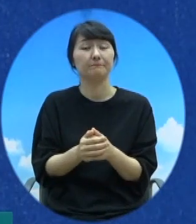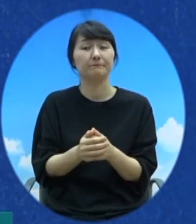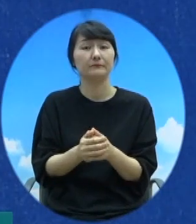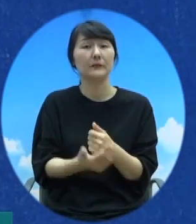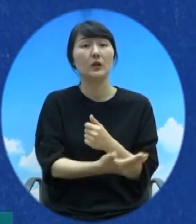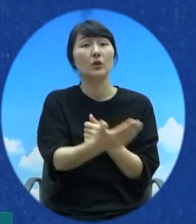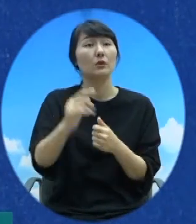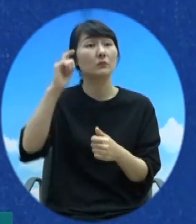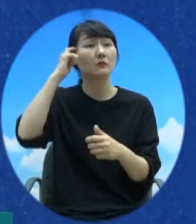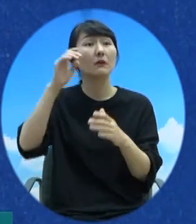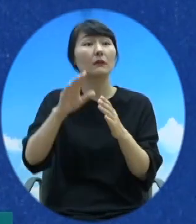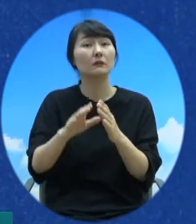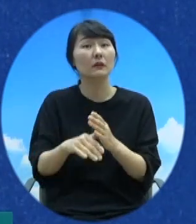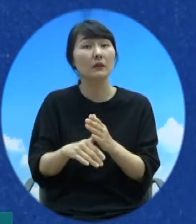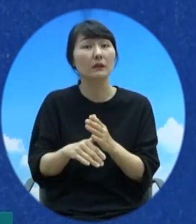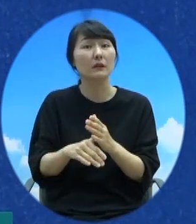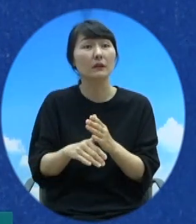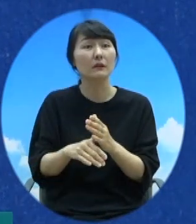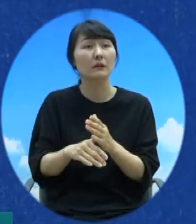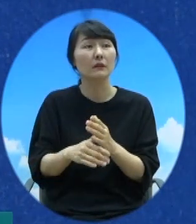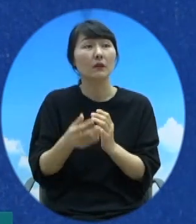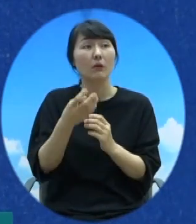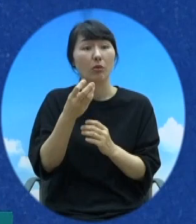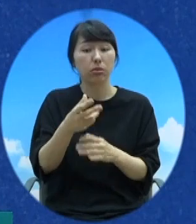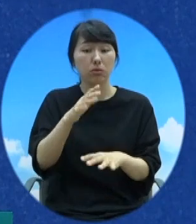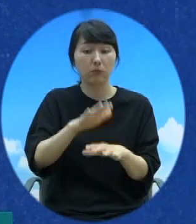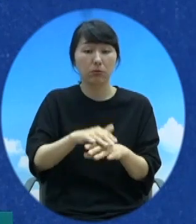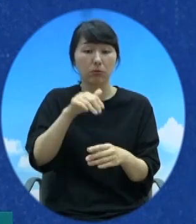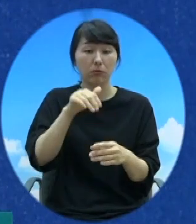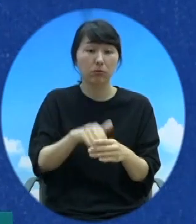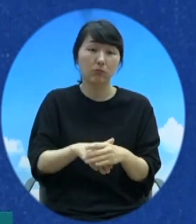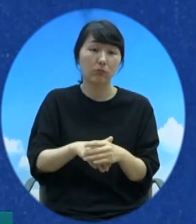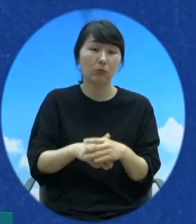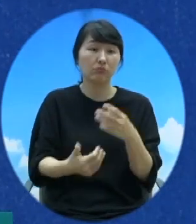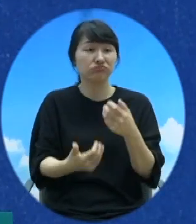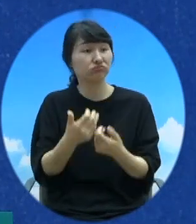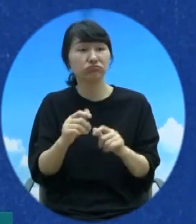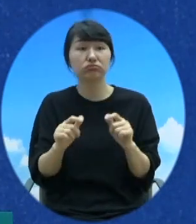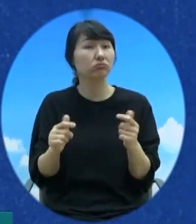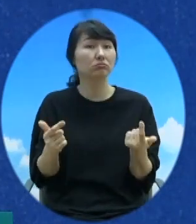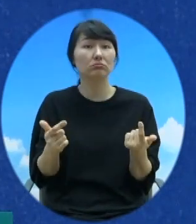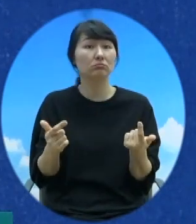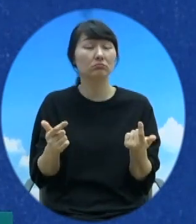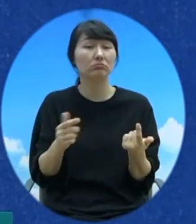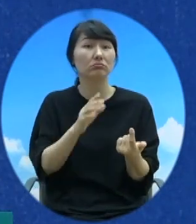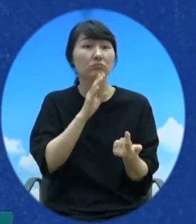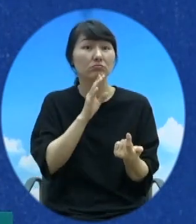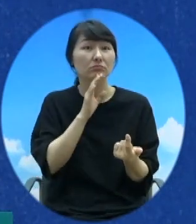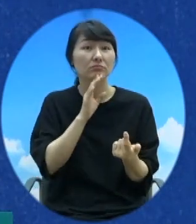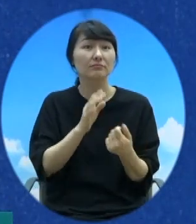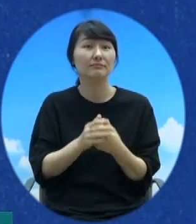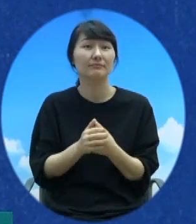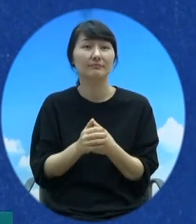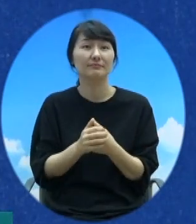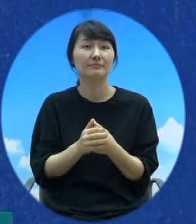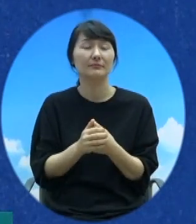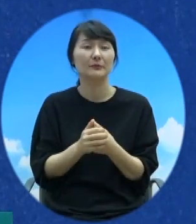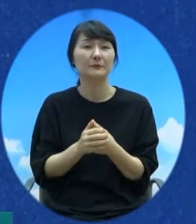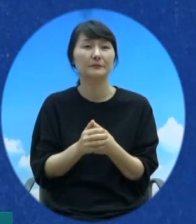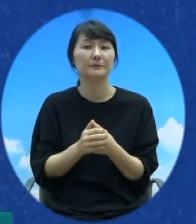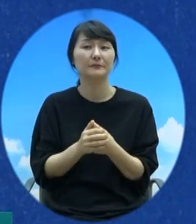아마 여러분이 생각하실 때는 씨앗을 밭에 심는 것이 뭐가 다른 것이 있을까라고